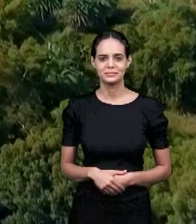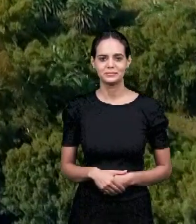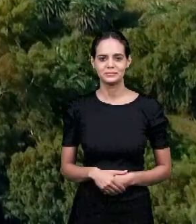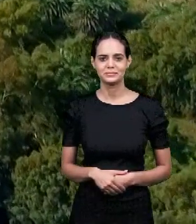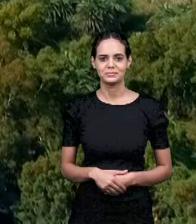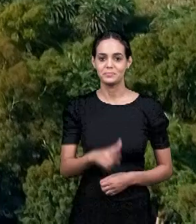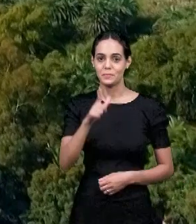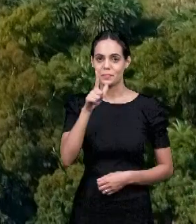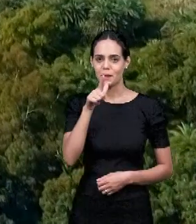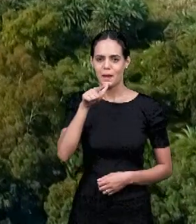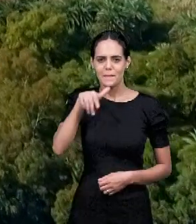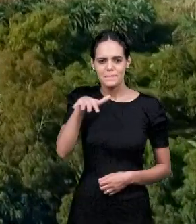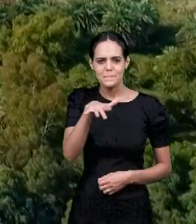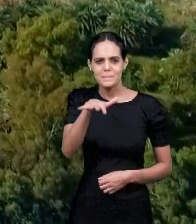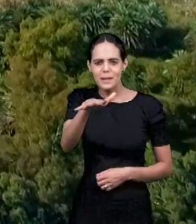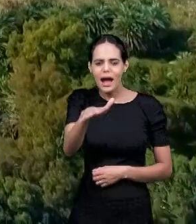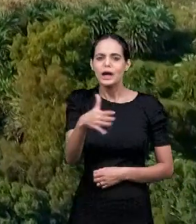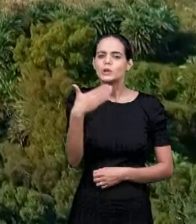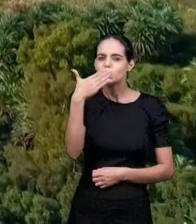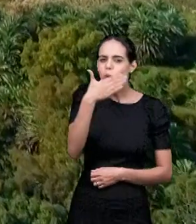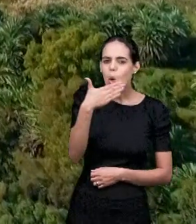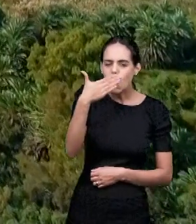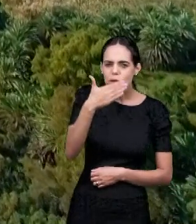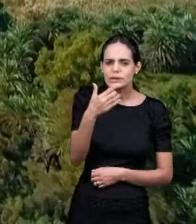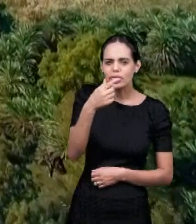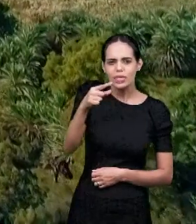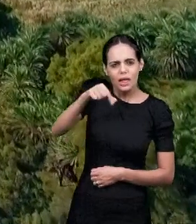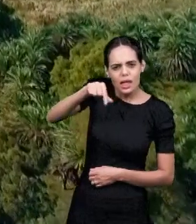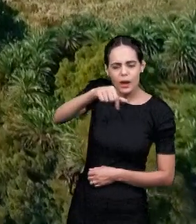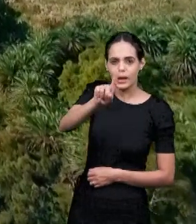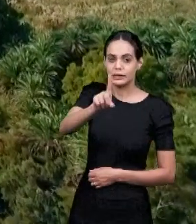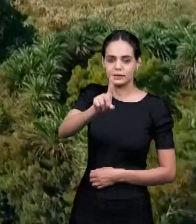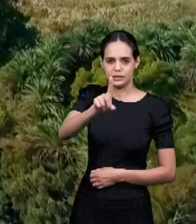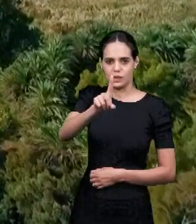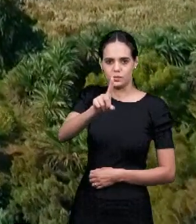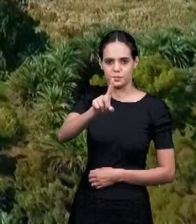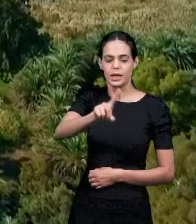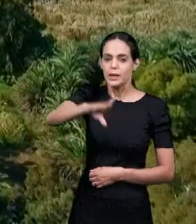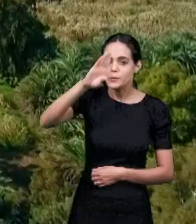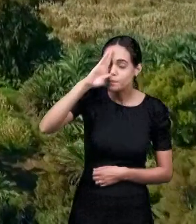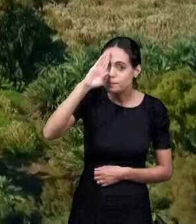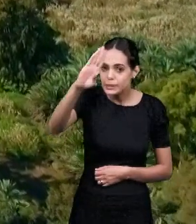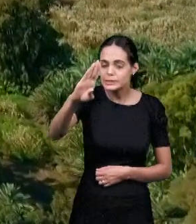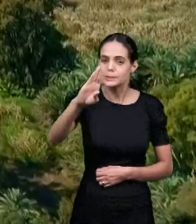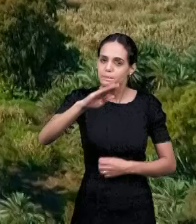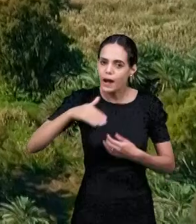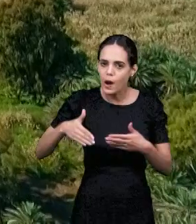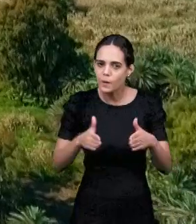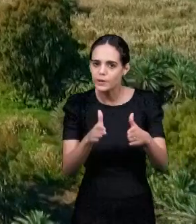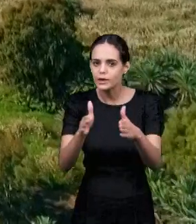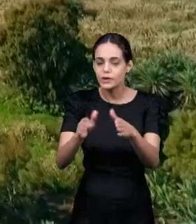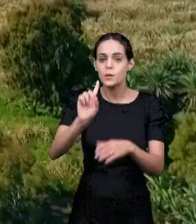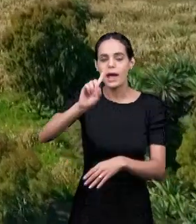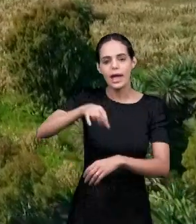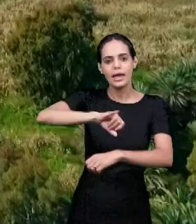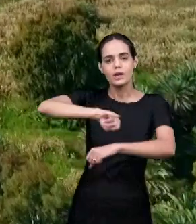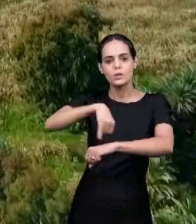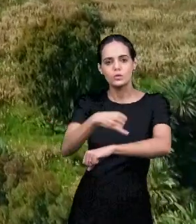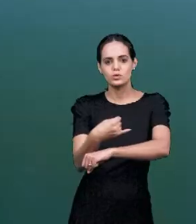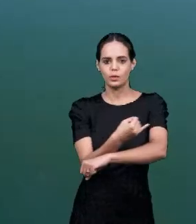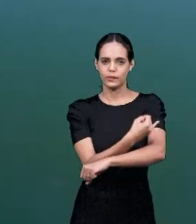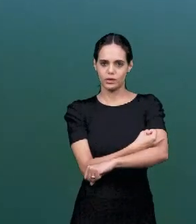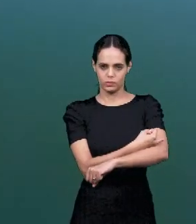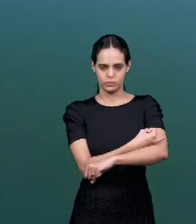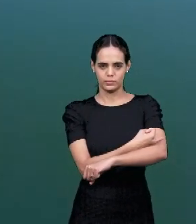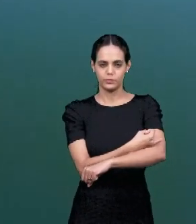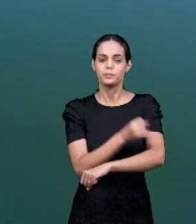de água salgada. c'est une E mer d'eau esse douce, ce n'est afluente é o Rio pas Jordão, ali l'eau do mar salée. da Galileia. Et E le esse mar principal affluent,